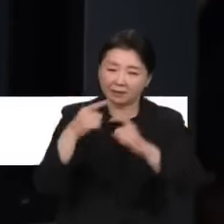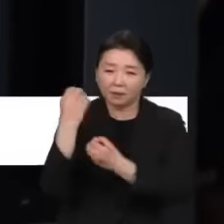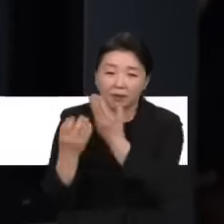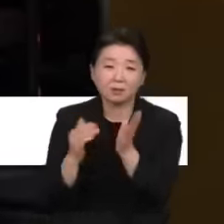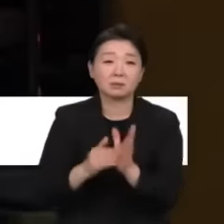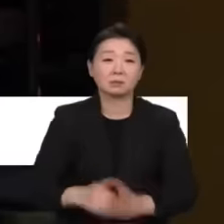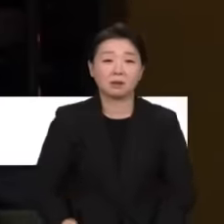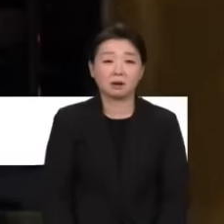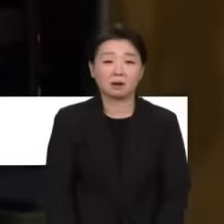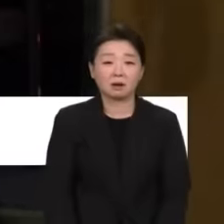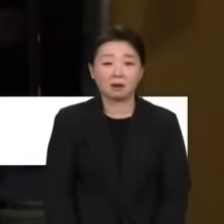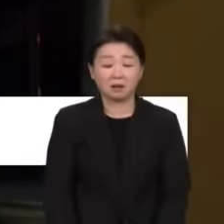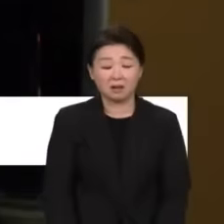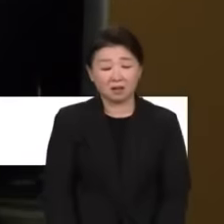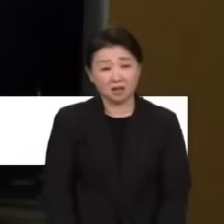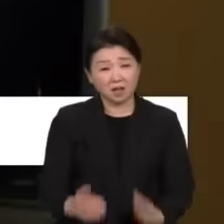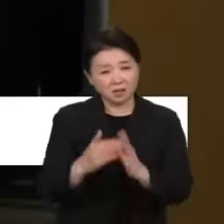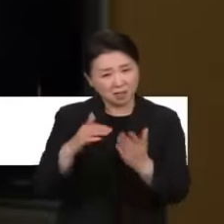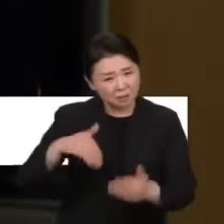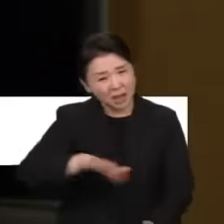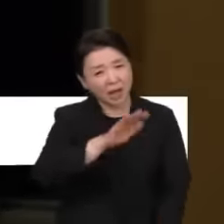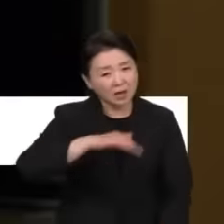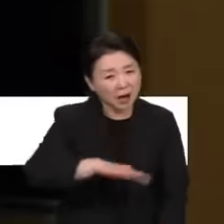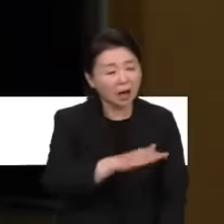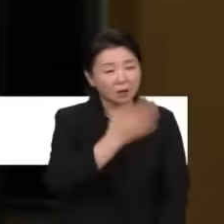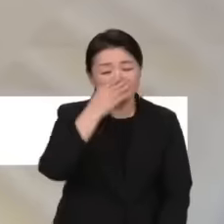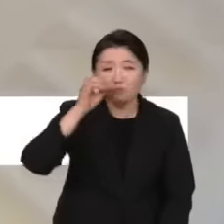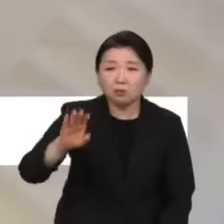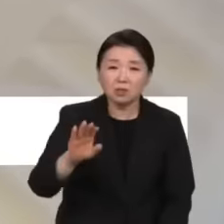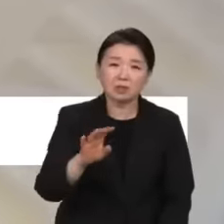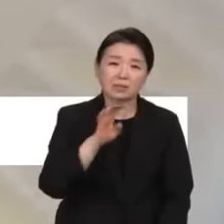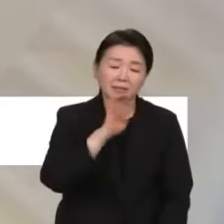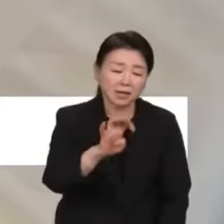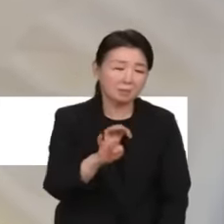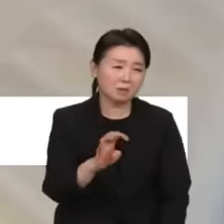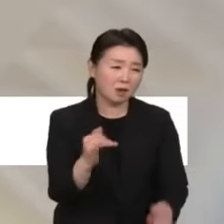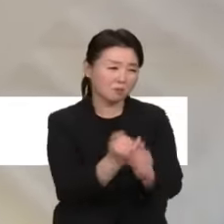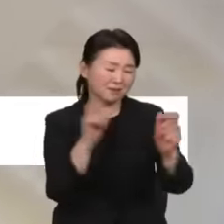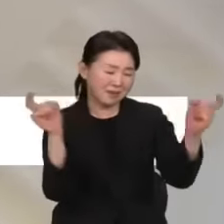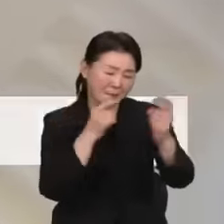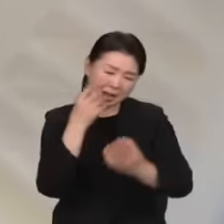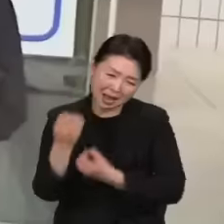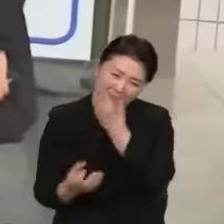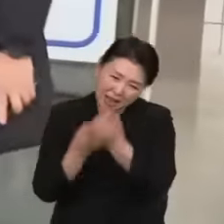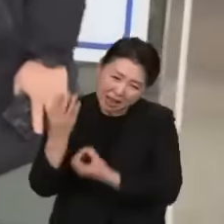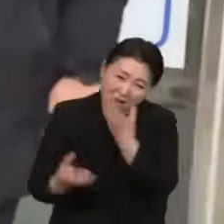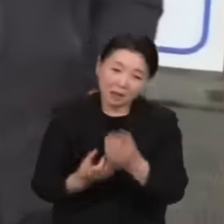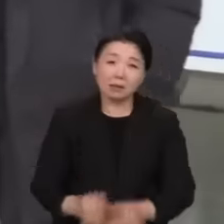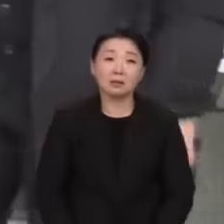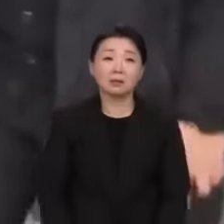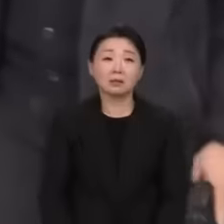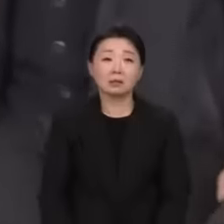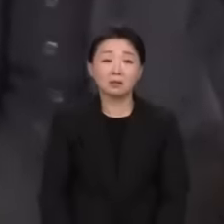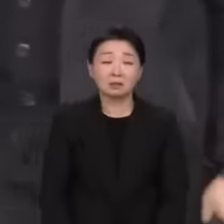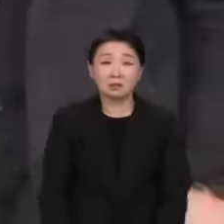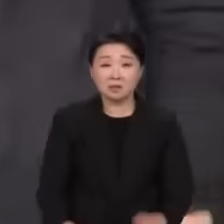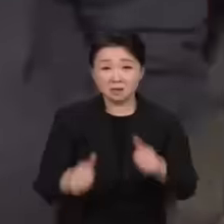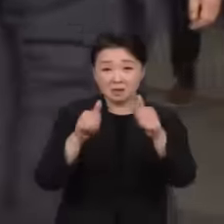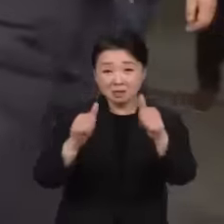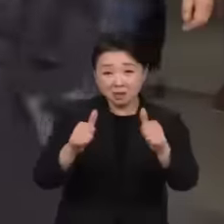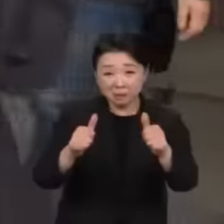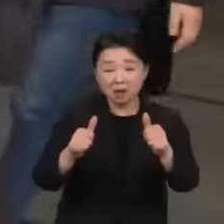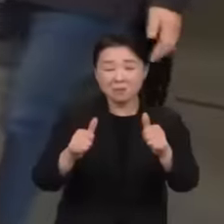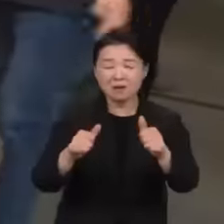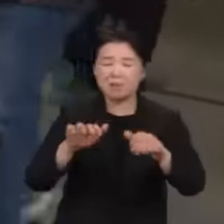호소했습니다. 돌아가라는 말을 무시하고 40분 넘게 부부 사이 다툼을 하소연했습니다. 재판에 넘겨진 조두순은